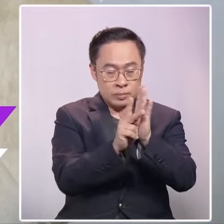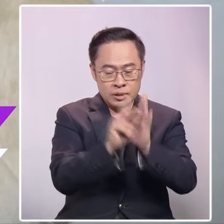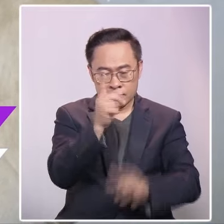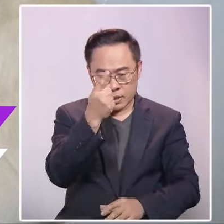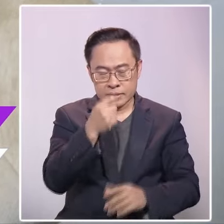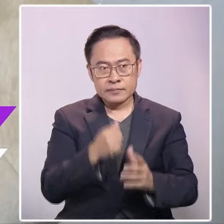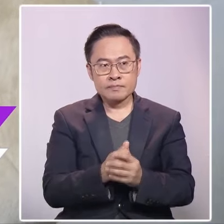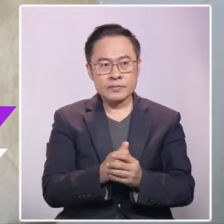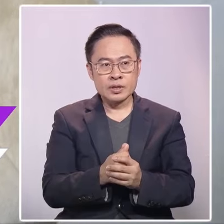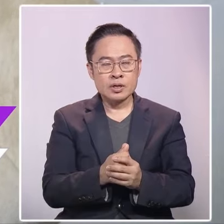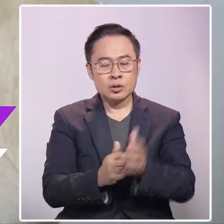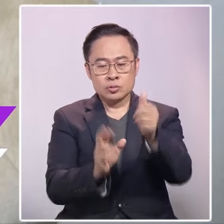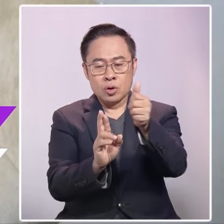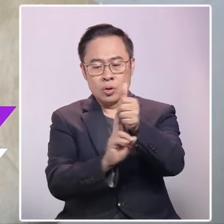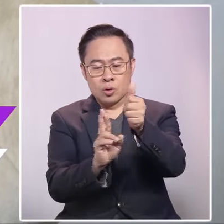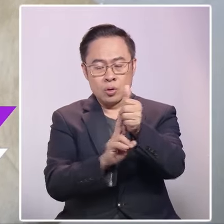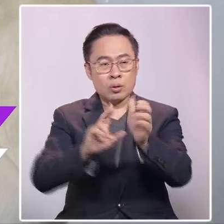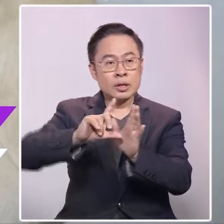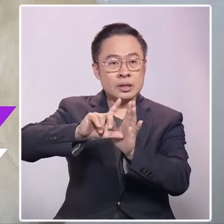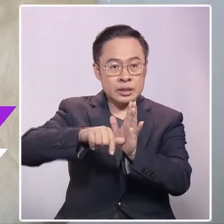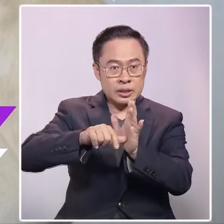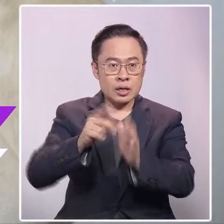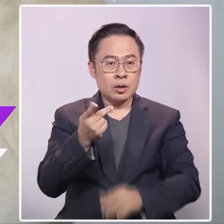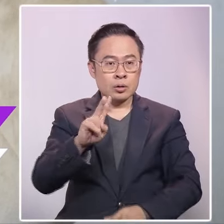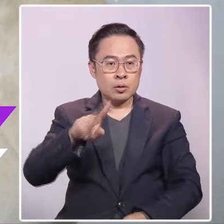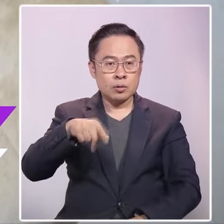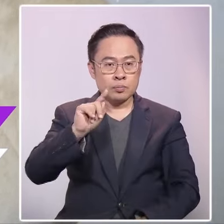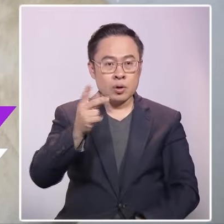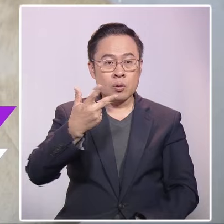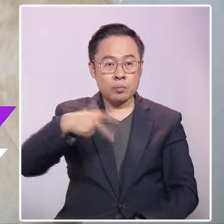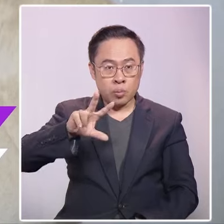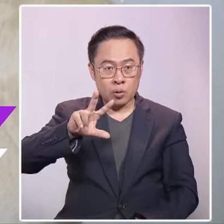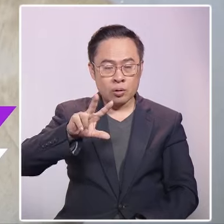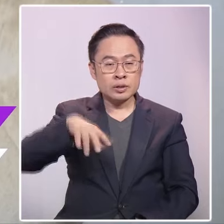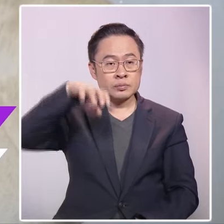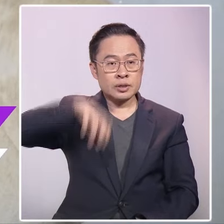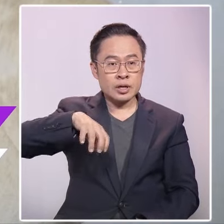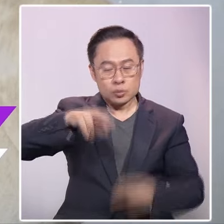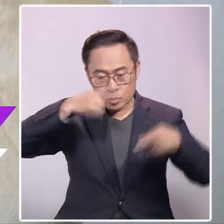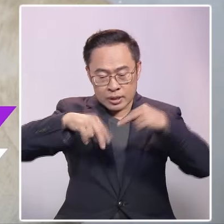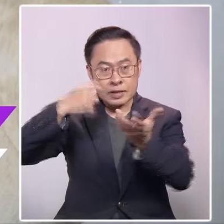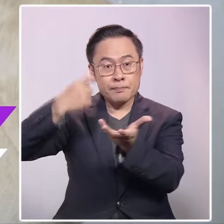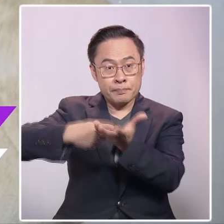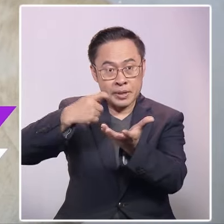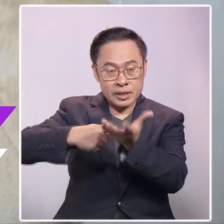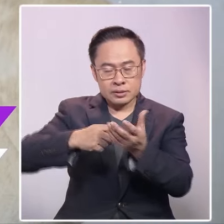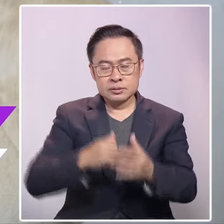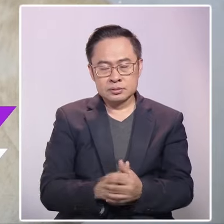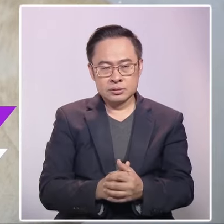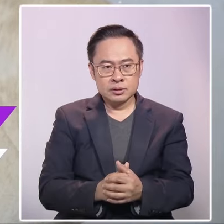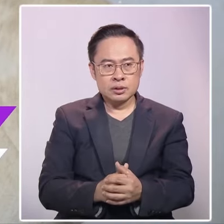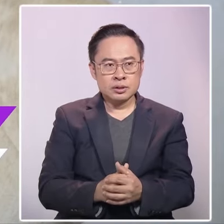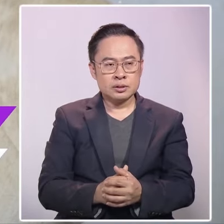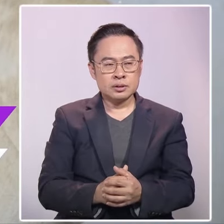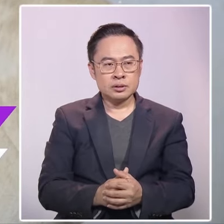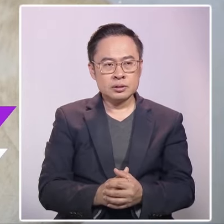ครับคือเรื่องเนี้คุณอาภากรปาเเลิศครับรองเลขาธิการด้านกำกับสำนักงานคณะกรรมการกำกับและส่งเสริมการประกอบธุรกิจประกันภัยหรือว่า